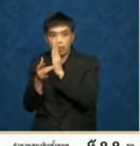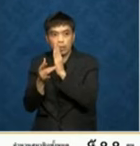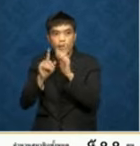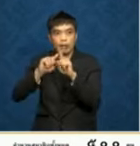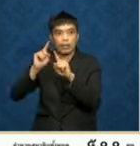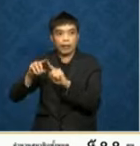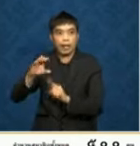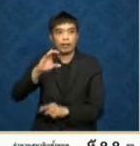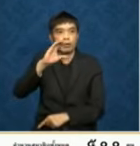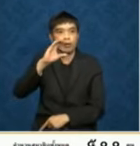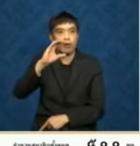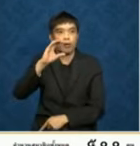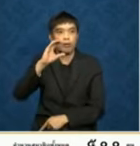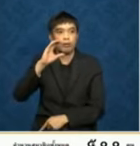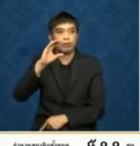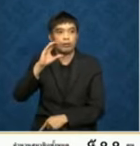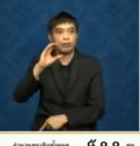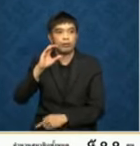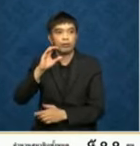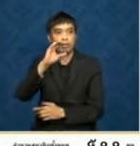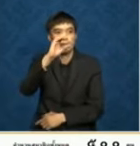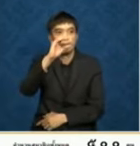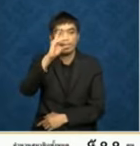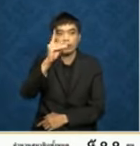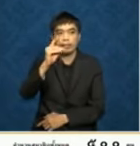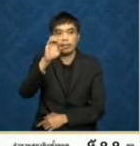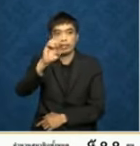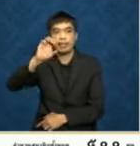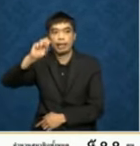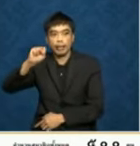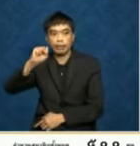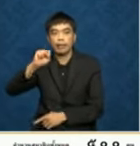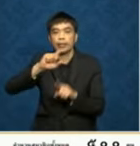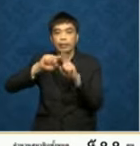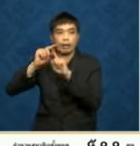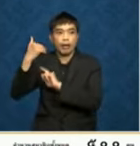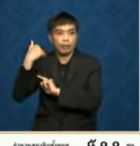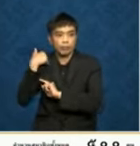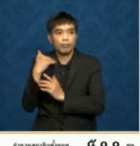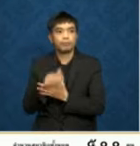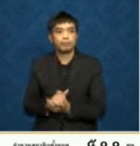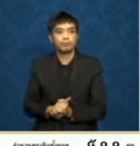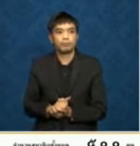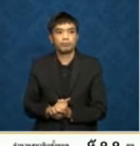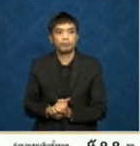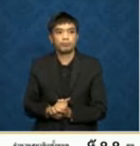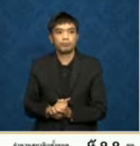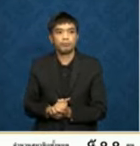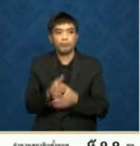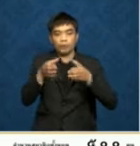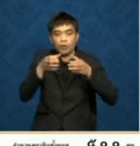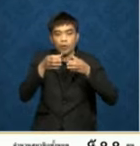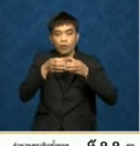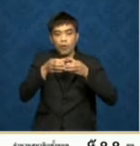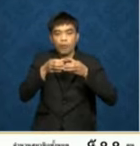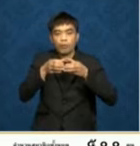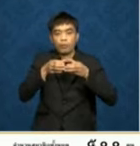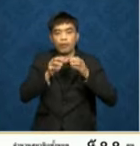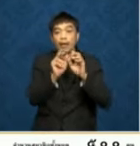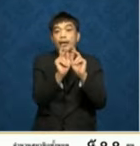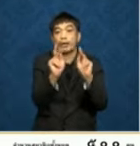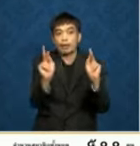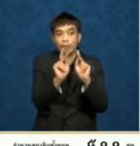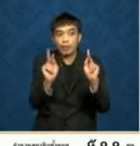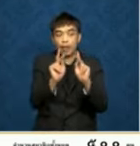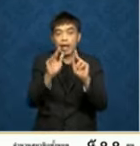เทานั้นเดีดอก tryin สอสอพฤธพรก่อนหน้นอภิปลายไปแล้ ว่เรื่องนี้ คนาะกรรมการบริหารระบบ